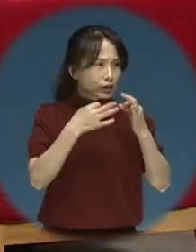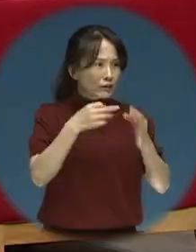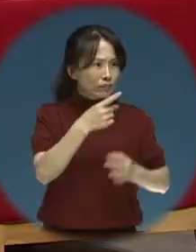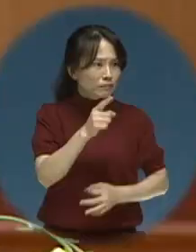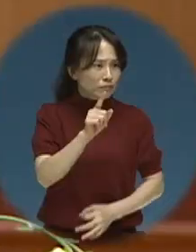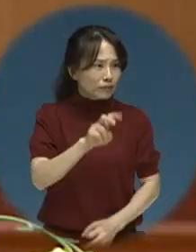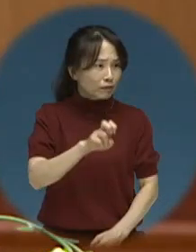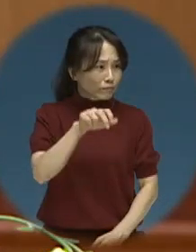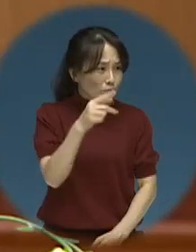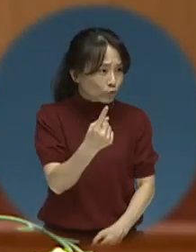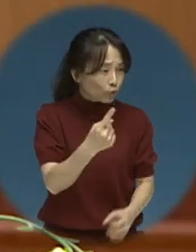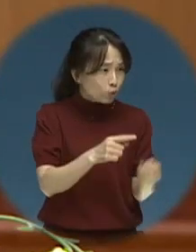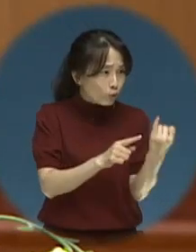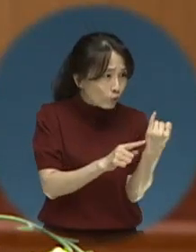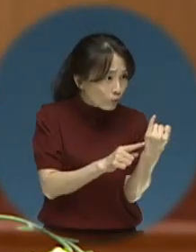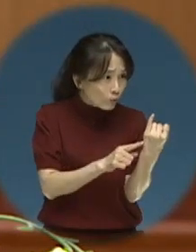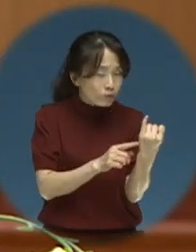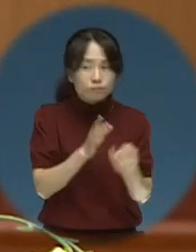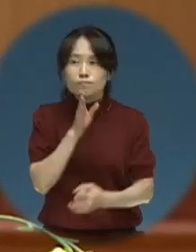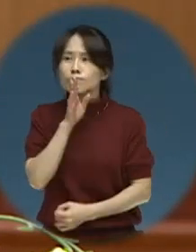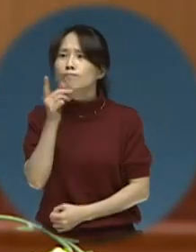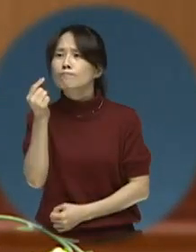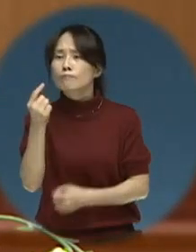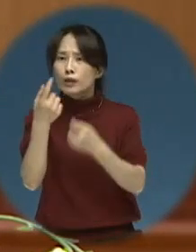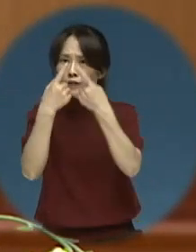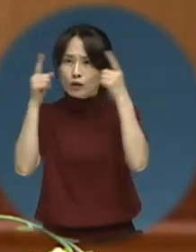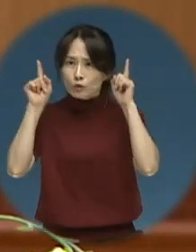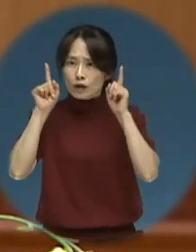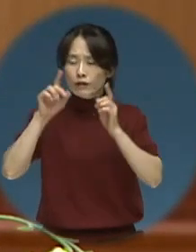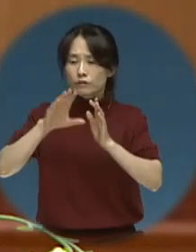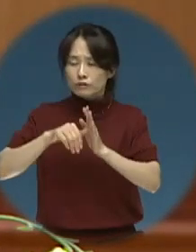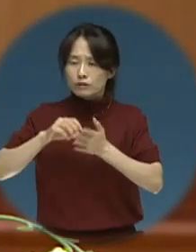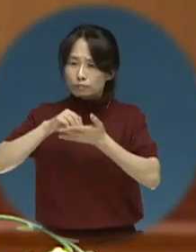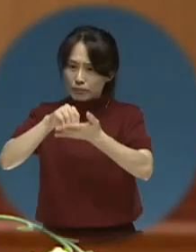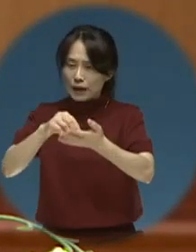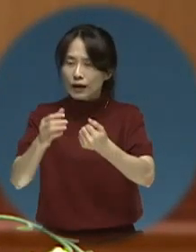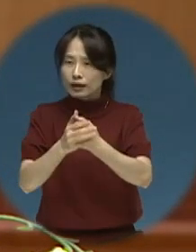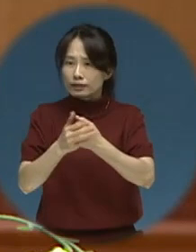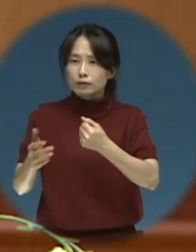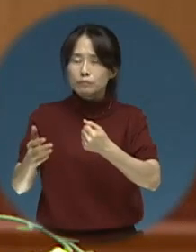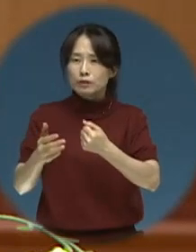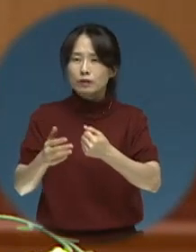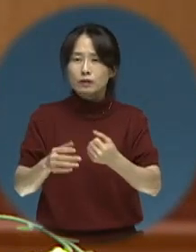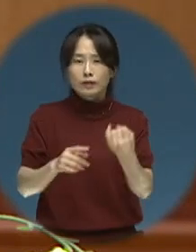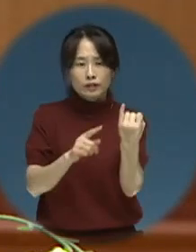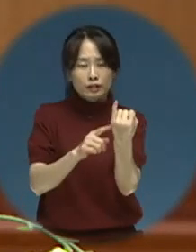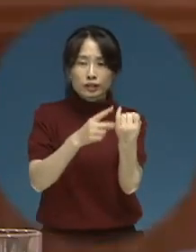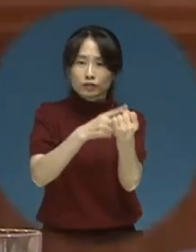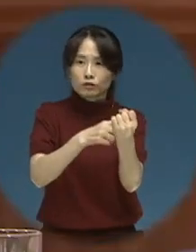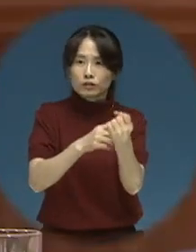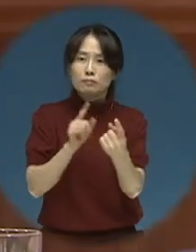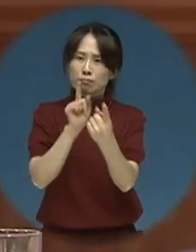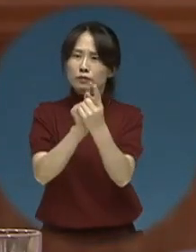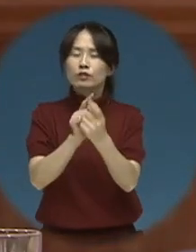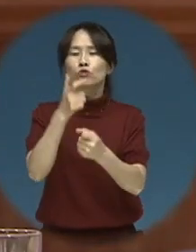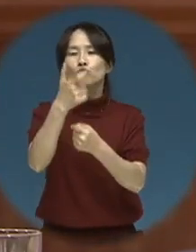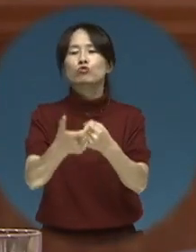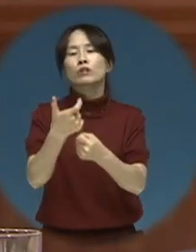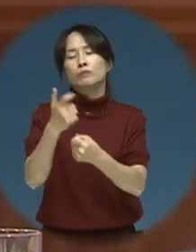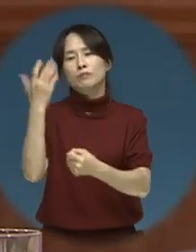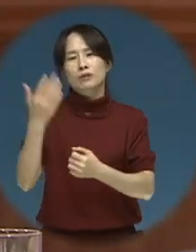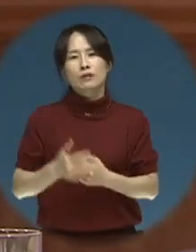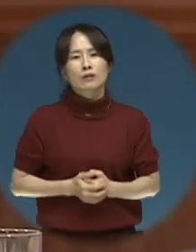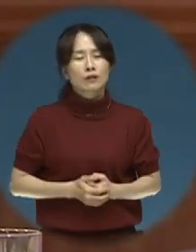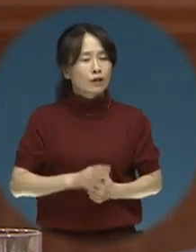선생님이십니다. 대학교 1학년 때 들어갔으니까 지금 60년 됐습니다. 그렇죠. 만나 뵌 지. 그렇죠. 네, 네. 그 김남조